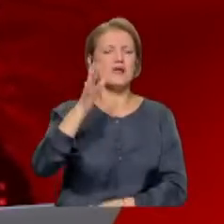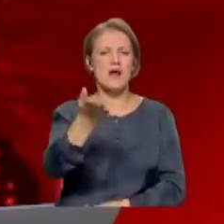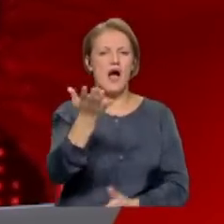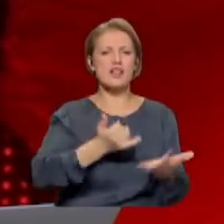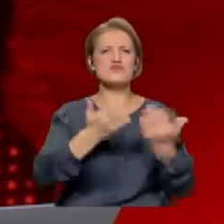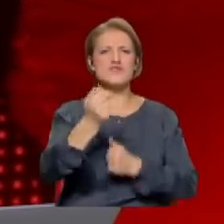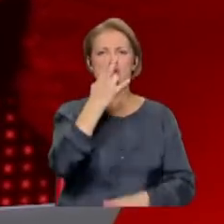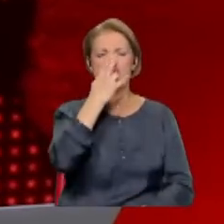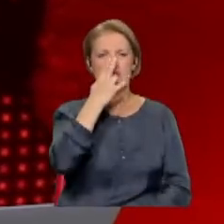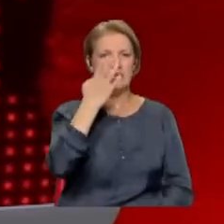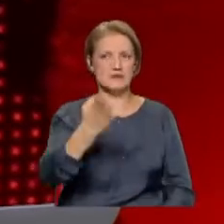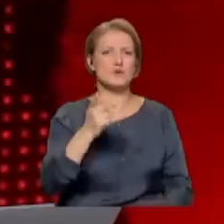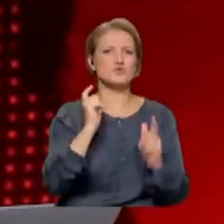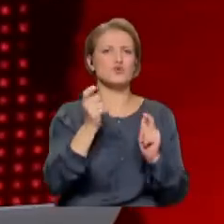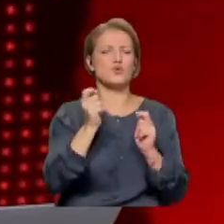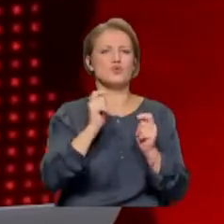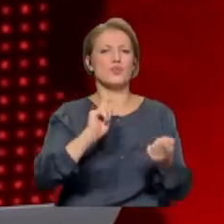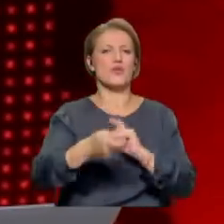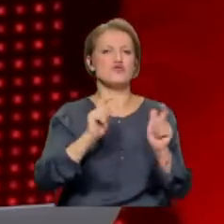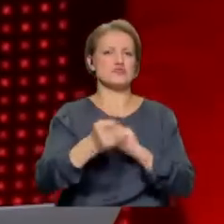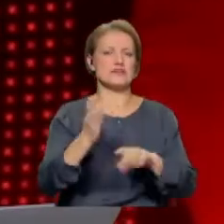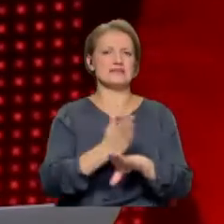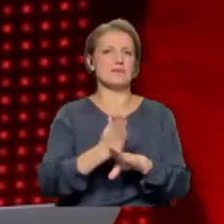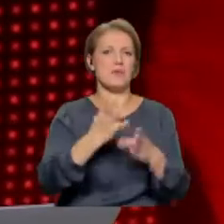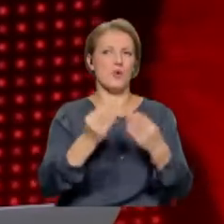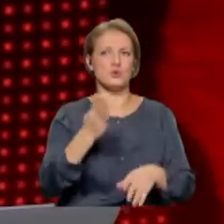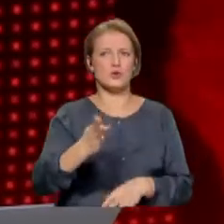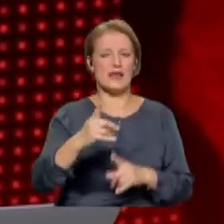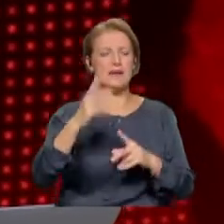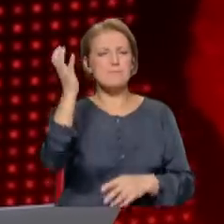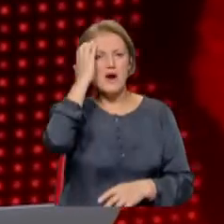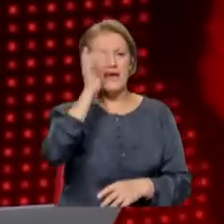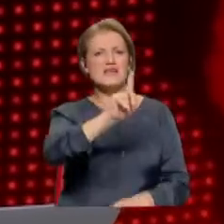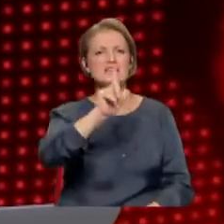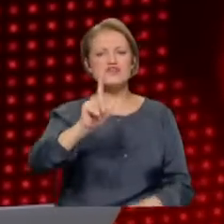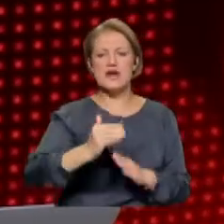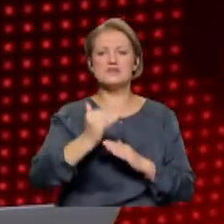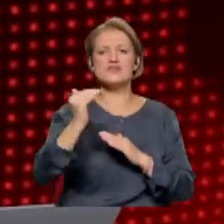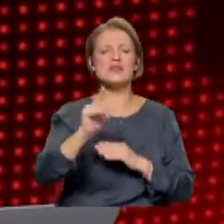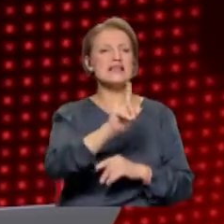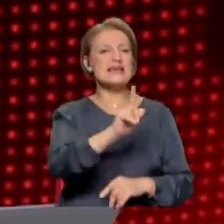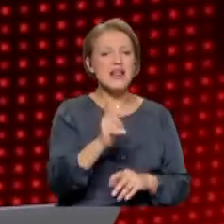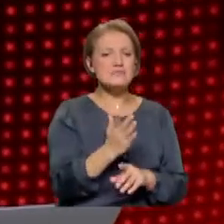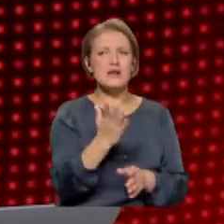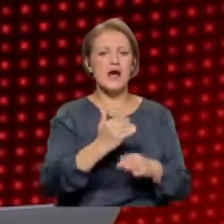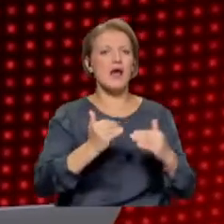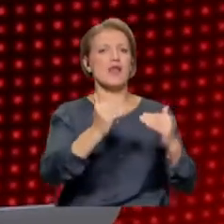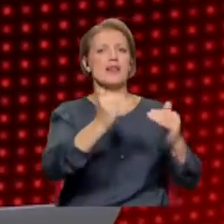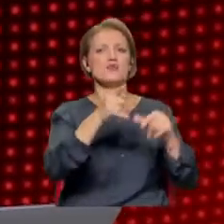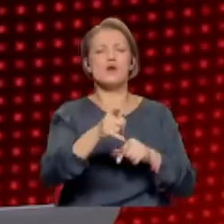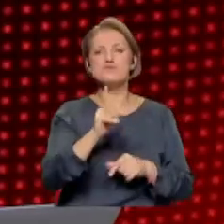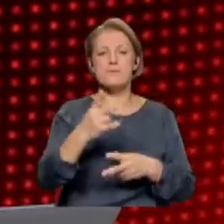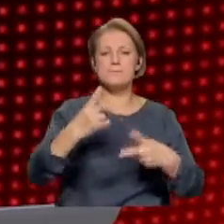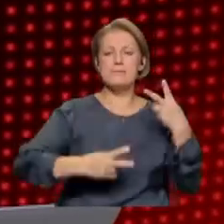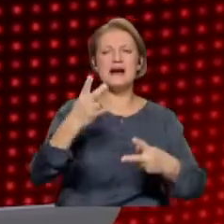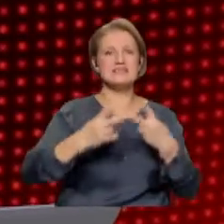alışveriş alışkanlıklarında zorunlu değişikliklere neden oldu. Temel ihtiyaçlar dışındaki gereksinimler erteleniyor. Bu da